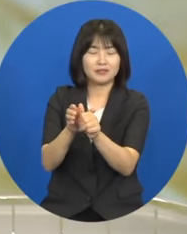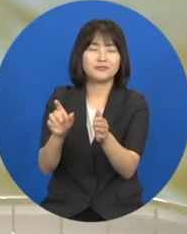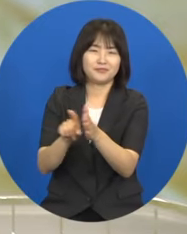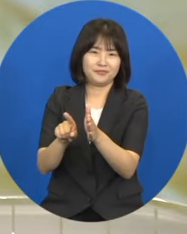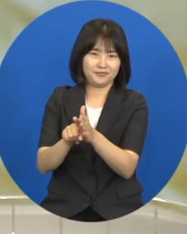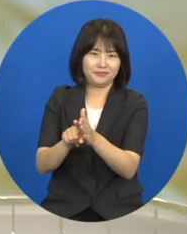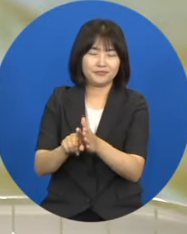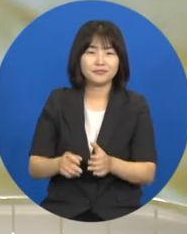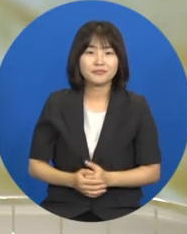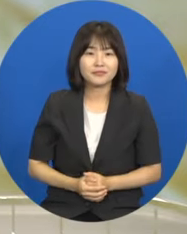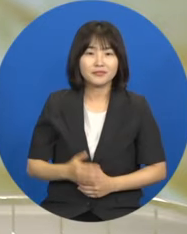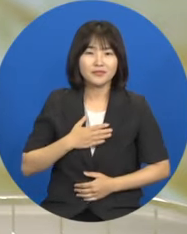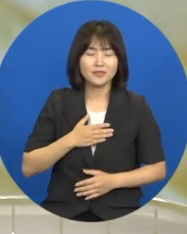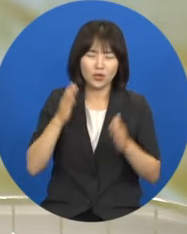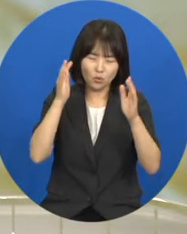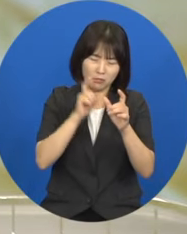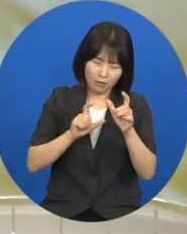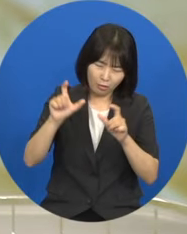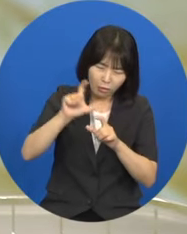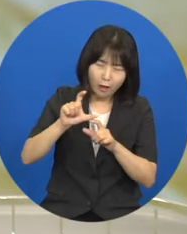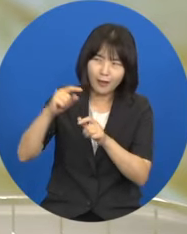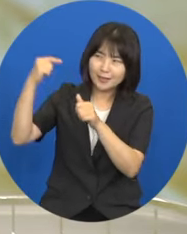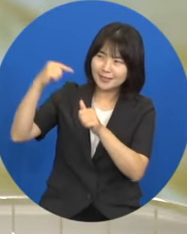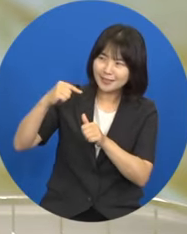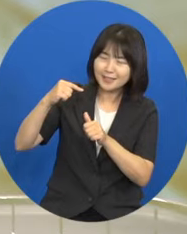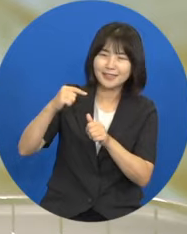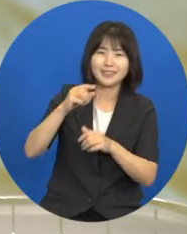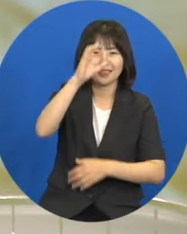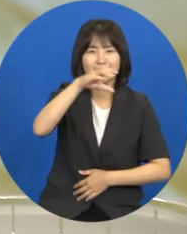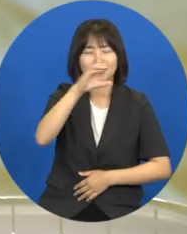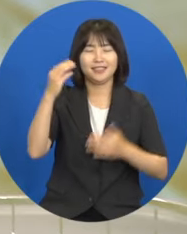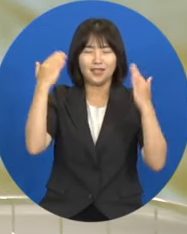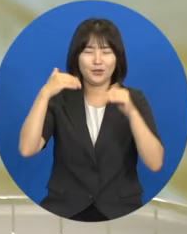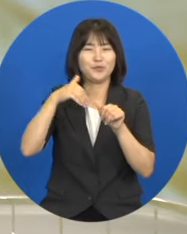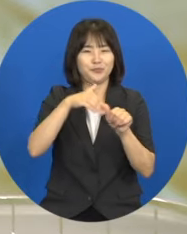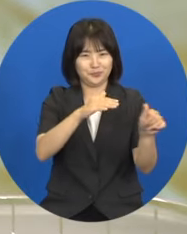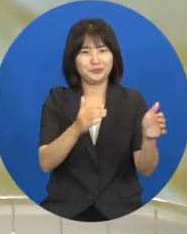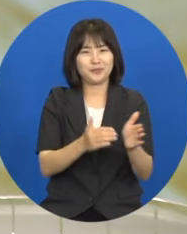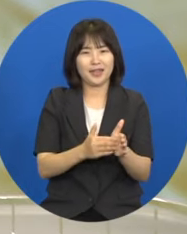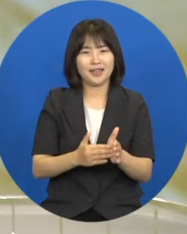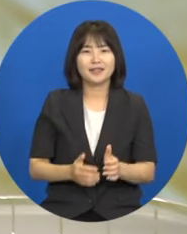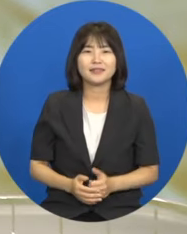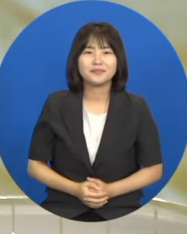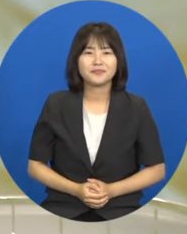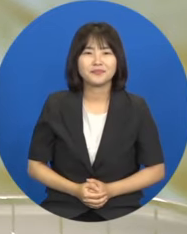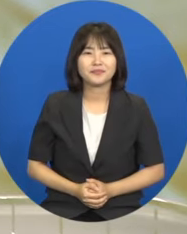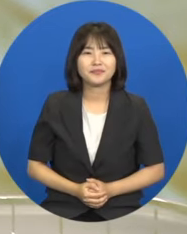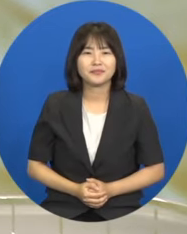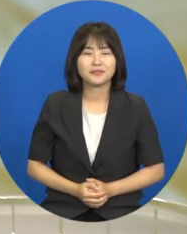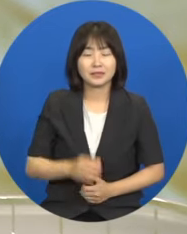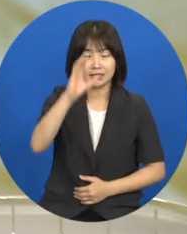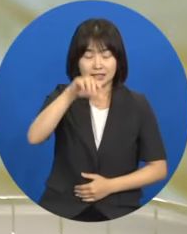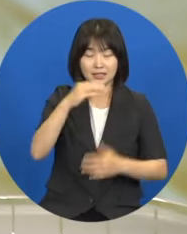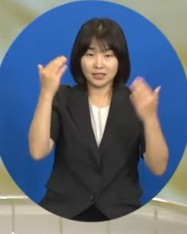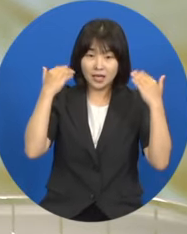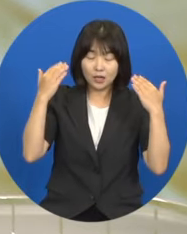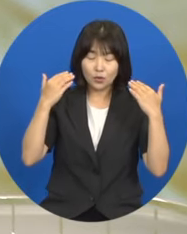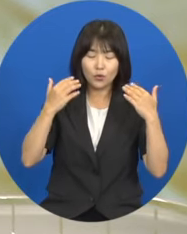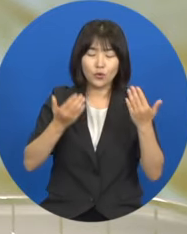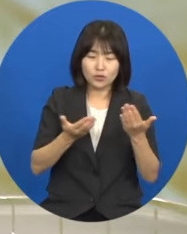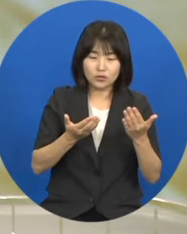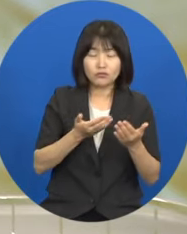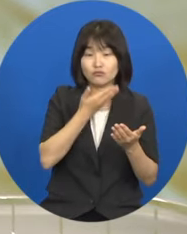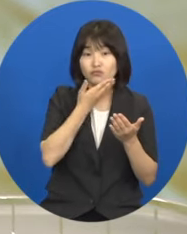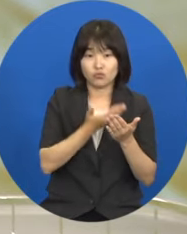저는 공부 좀 더 하라고 신학교로 부르셨습니다. 사실 신학교 사역도 굉장히